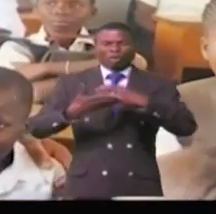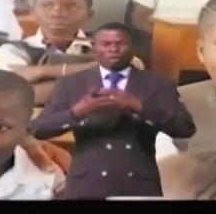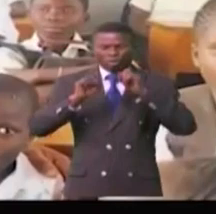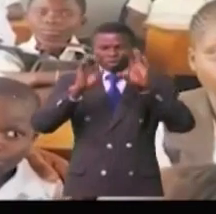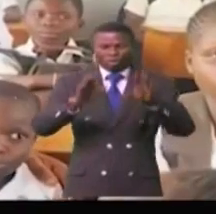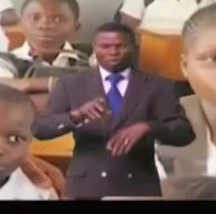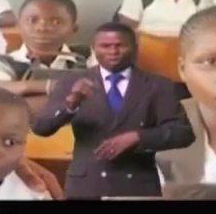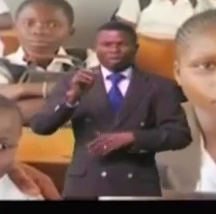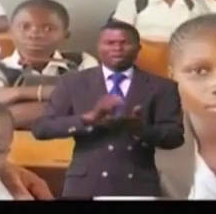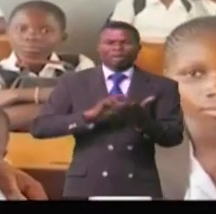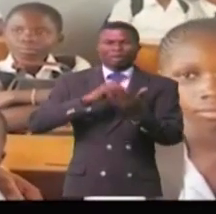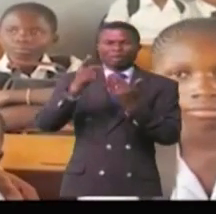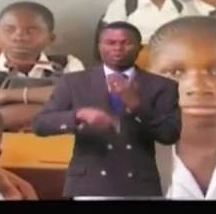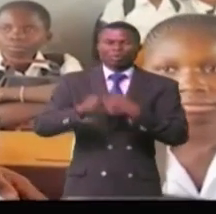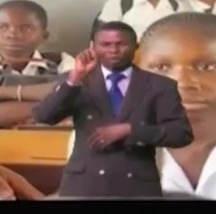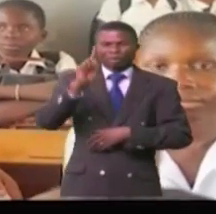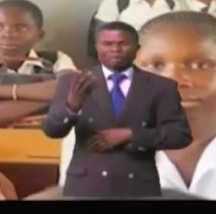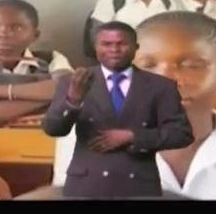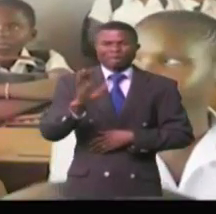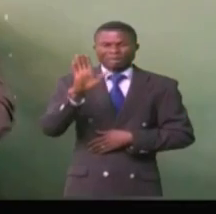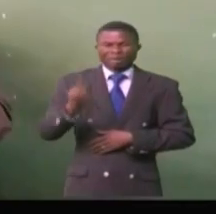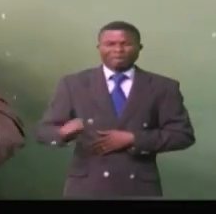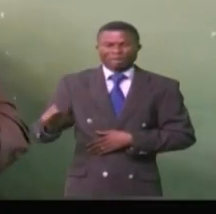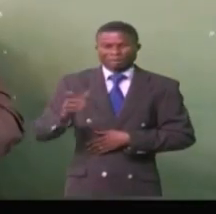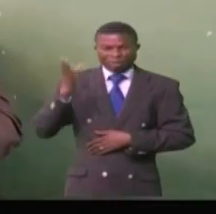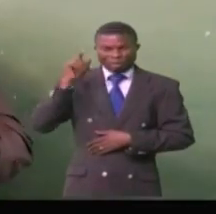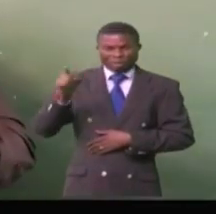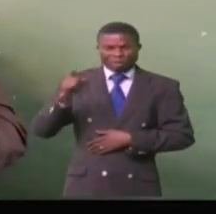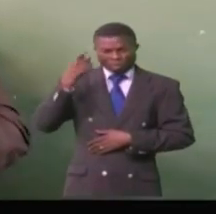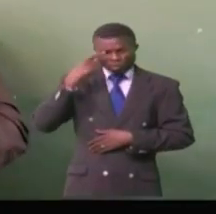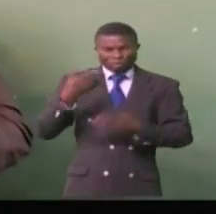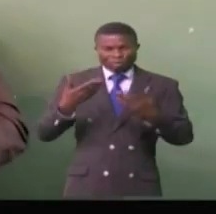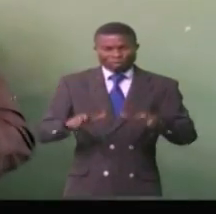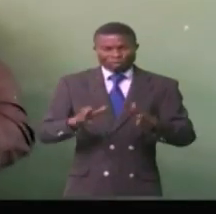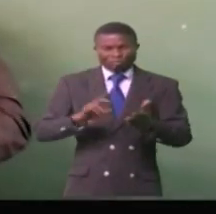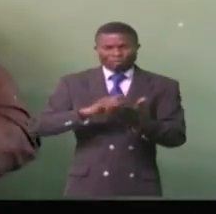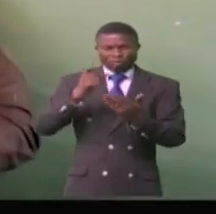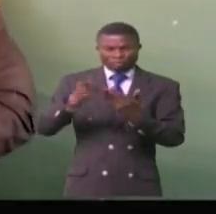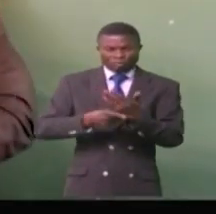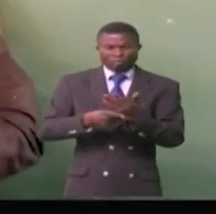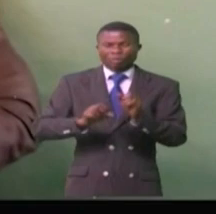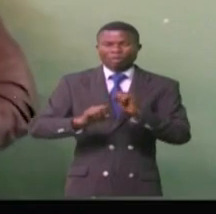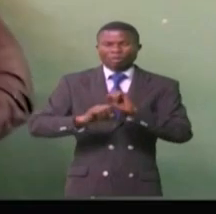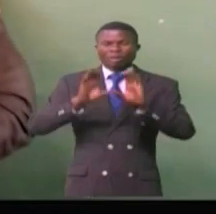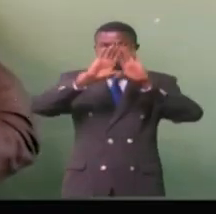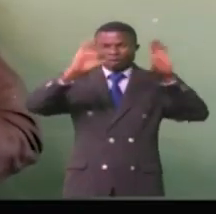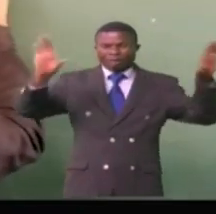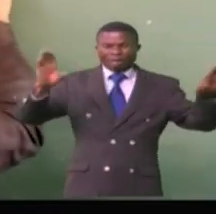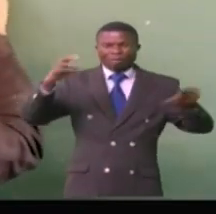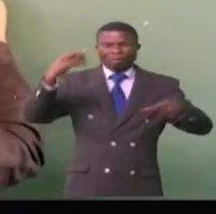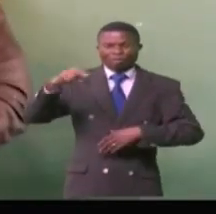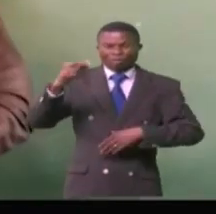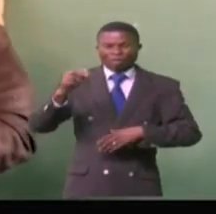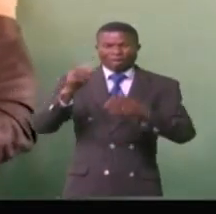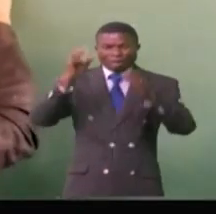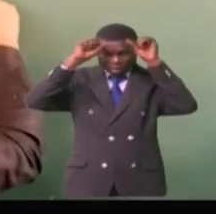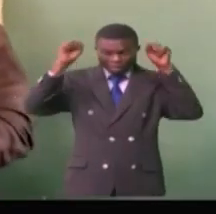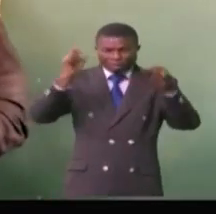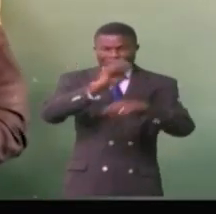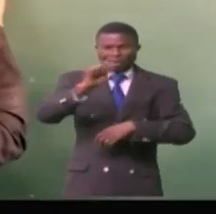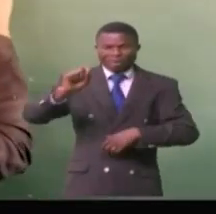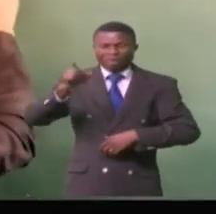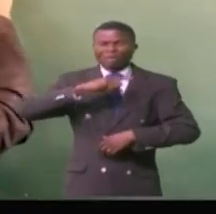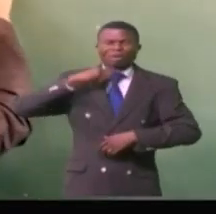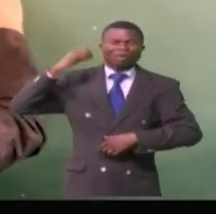PDL 145 territoires dans cette contrée. Et pour terminer, c'est sur le tableau vert que le président a émis son vœu pieux à